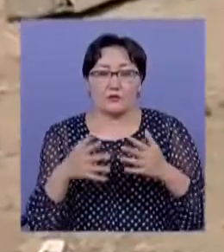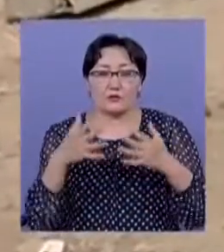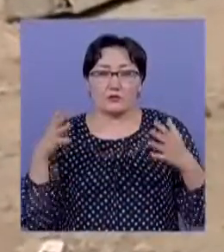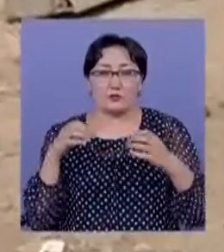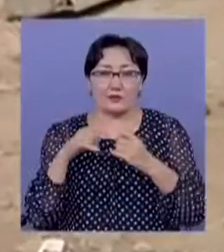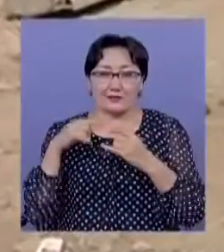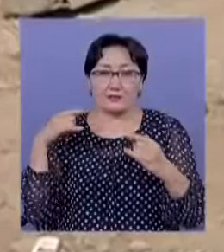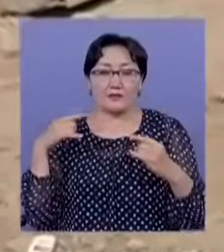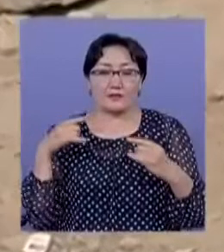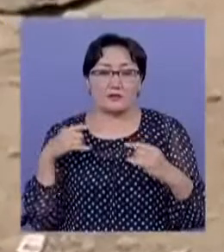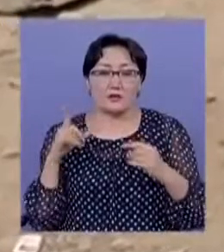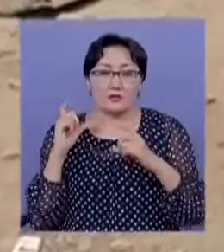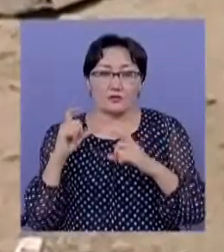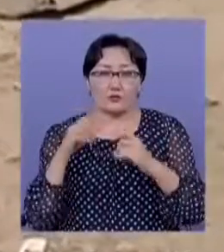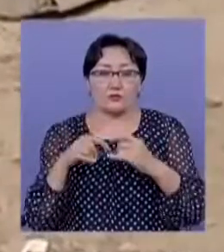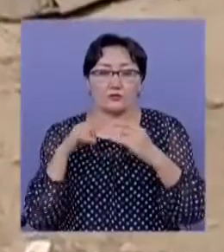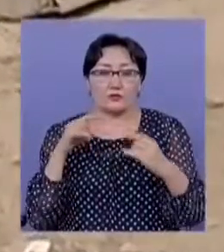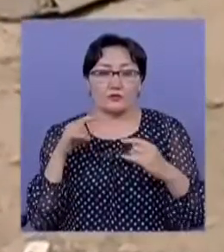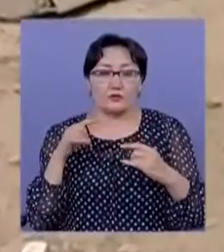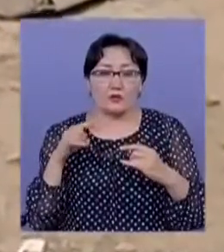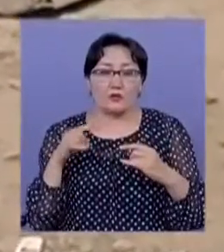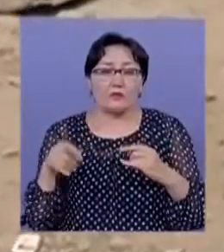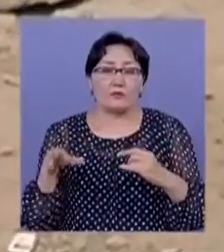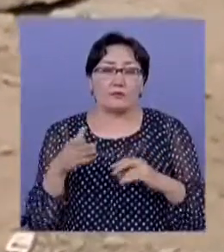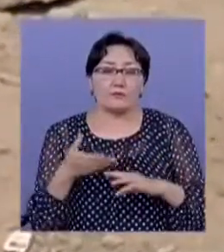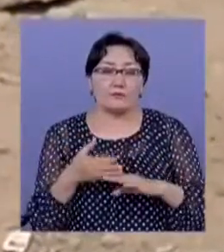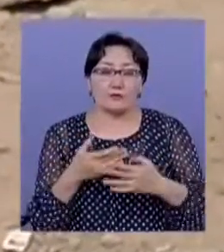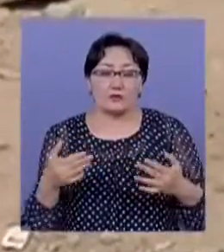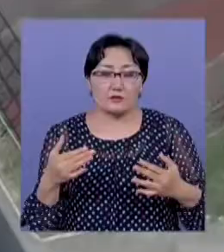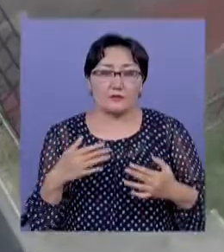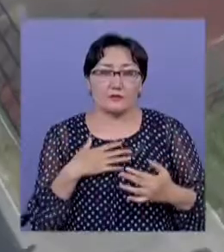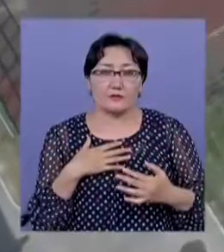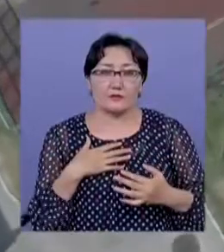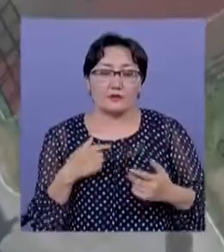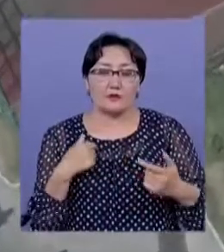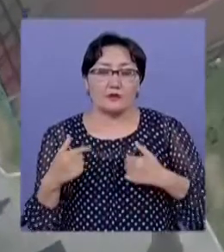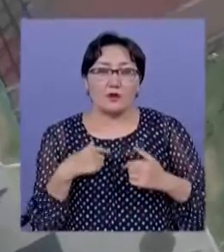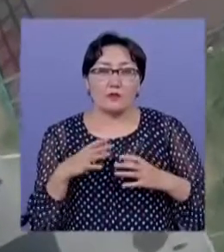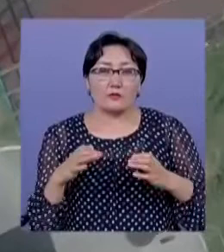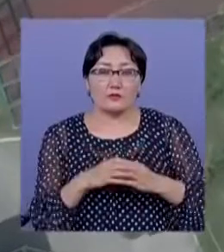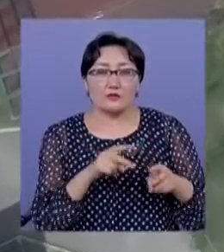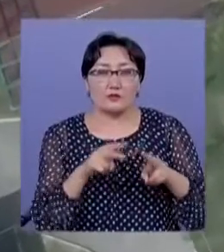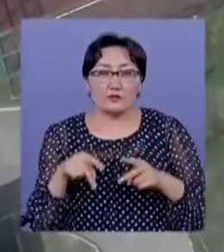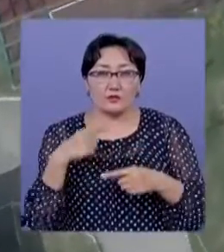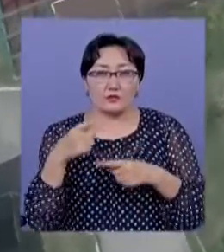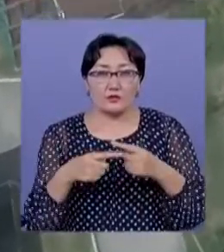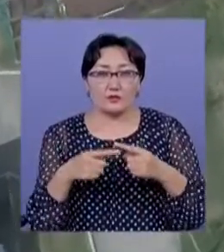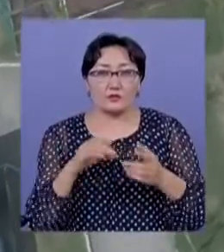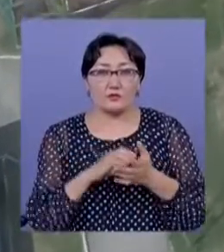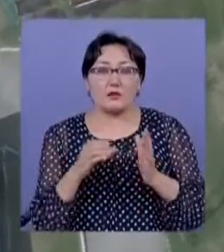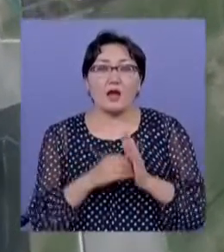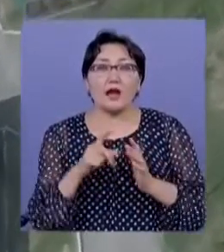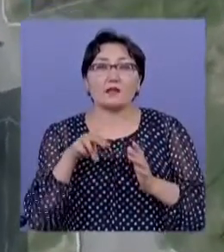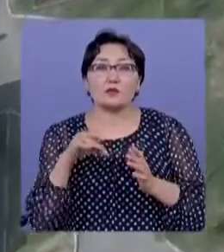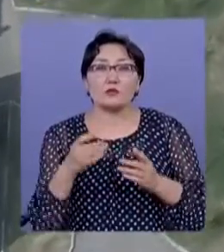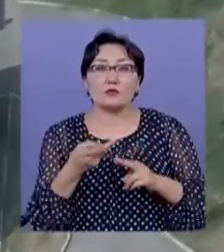маз, камаз, кірпіші менен, үстіндегі жүгі менен мені тойдырды. Партиялық бақылаушылардың келесі нүктесі Алатау